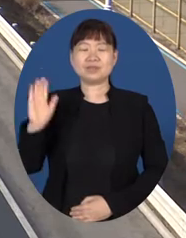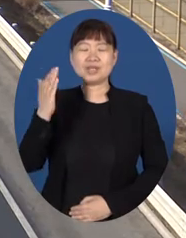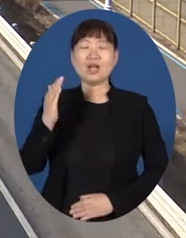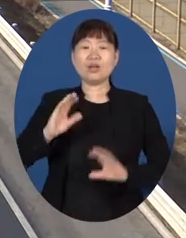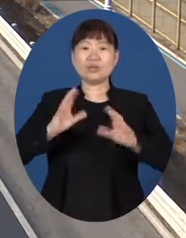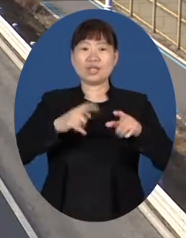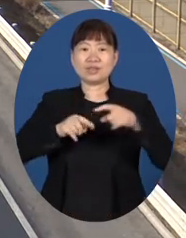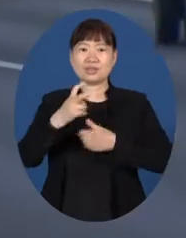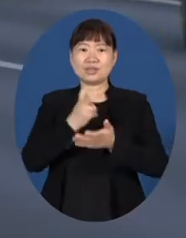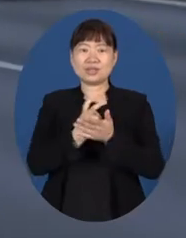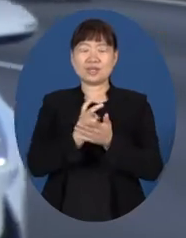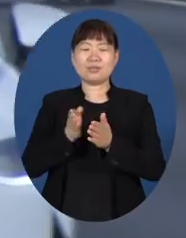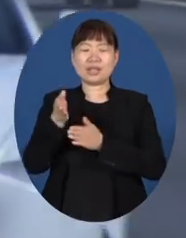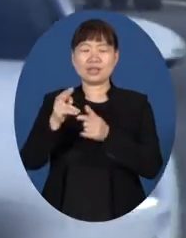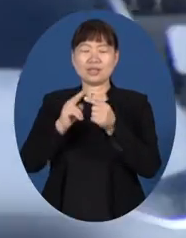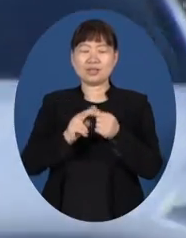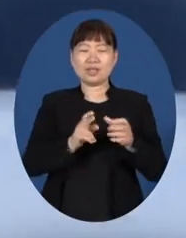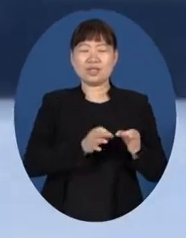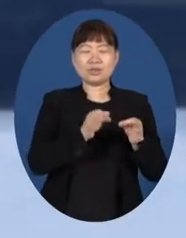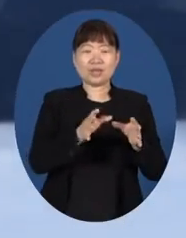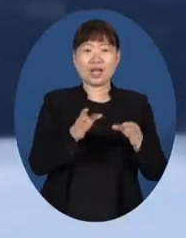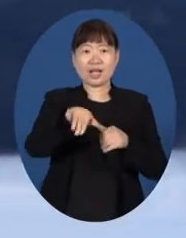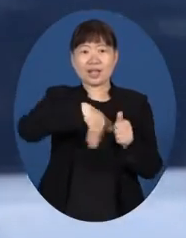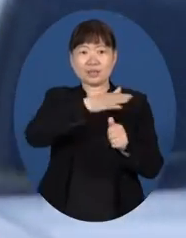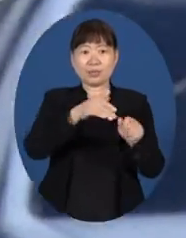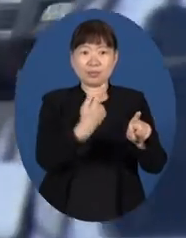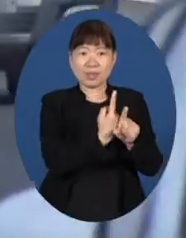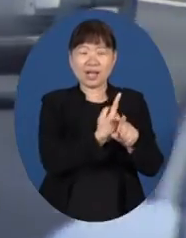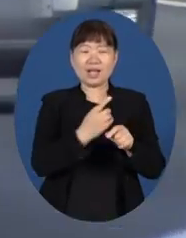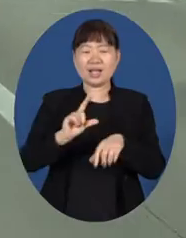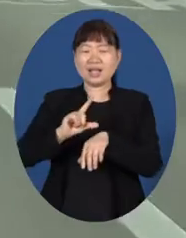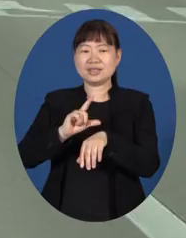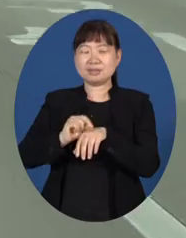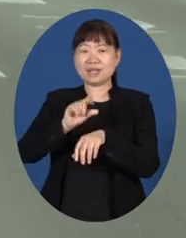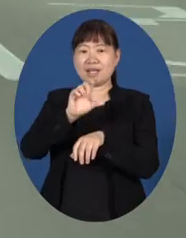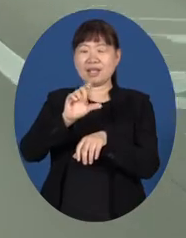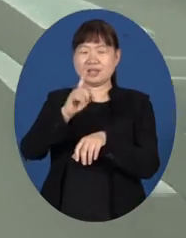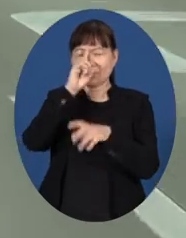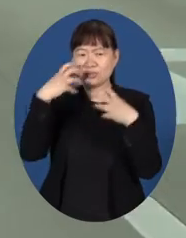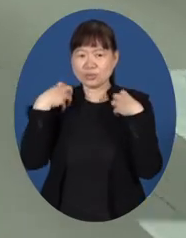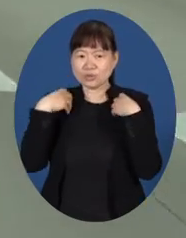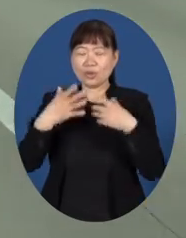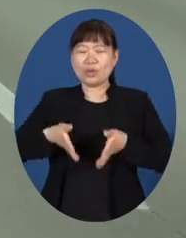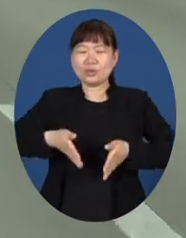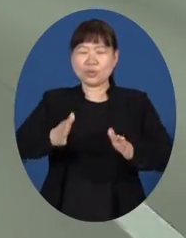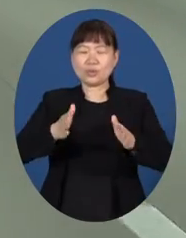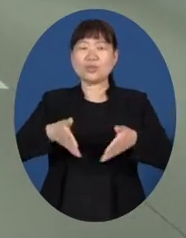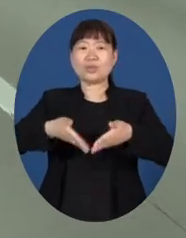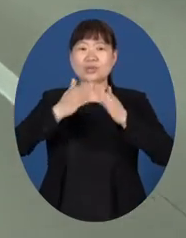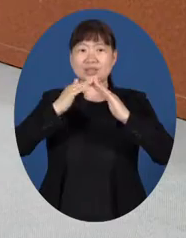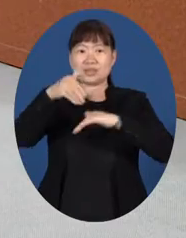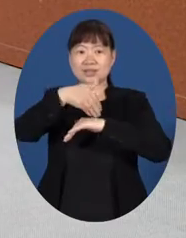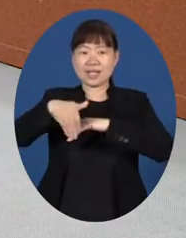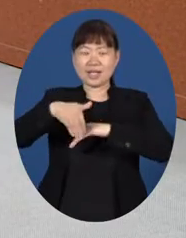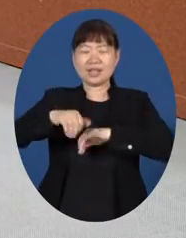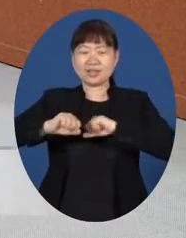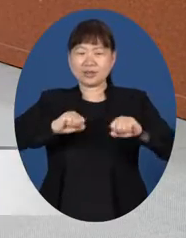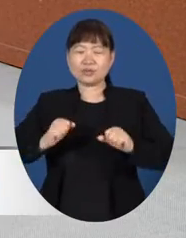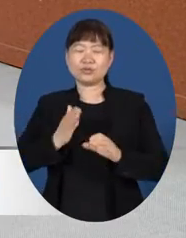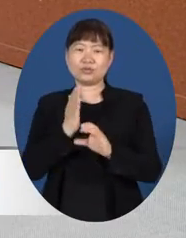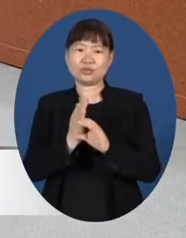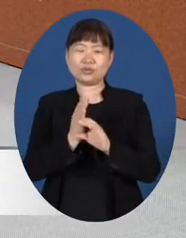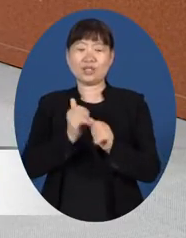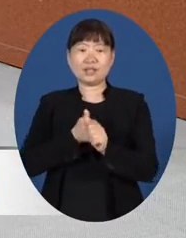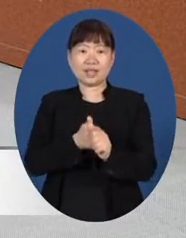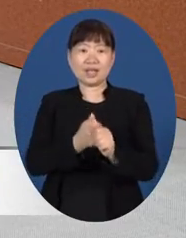정책 방향 및 투자 환경의 변화에 따라 지방자치단체 도 도로 정책 계획 수립에 박차를 가하고 있습니다 이에